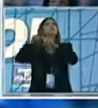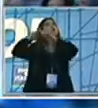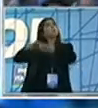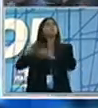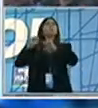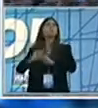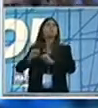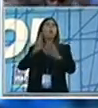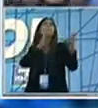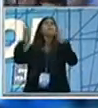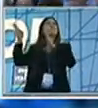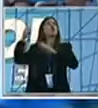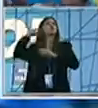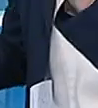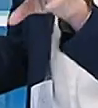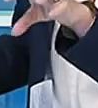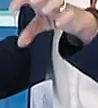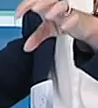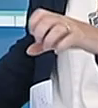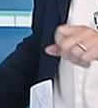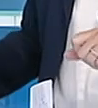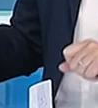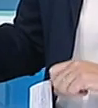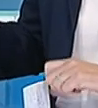che Alessandro Campi insegna all'Università di Perugia, sì, no,